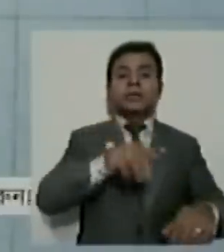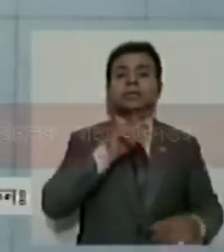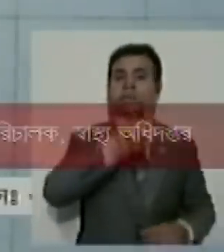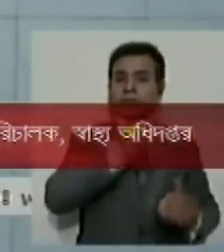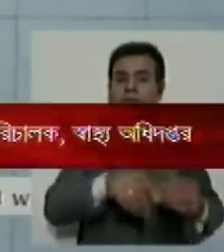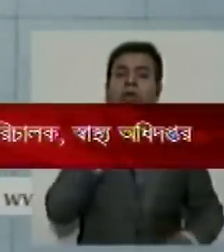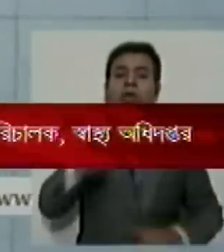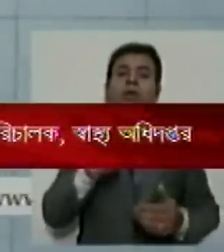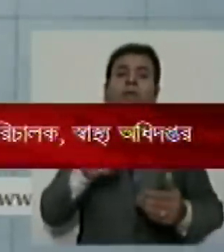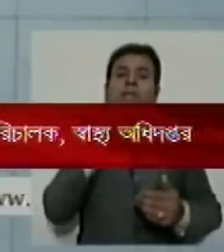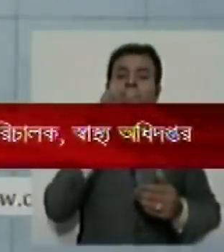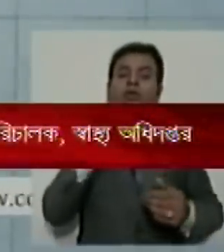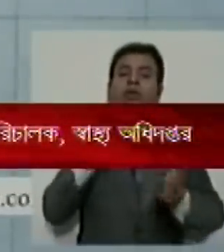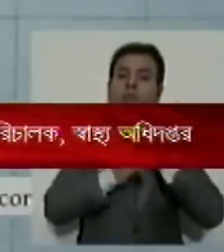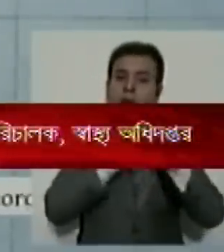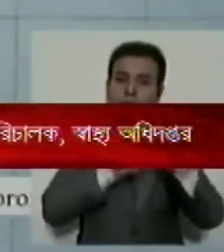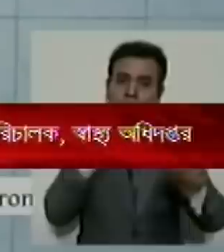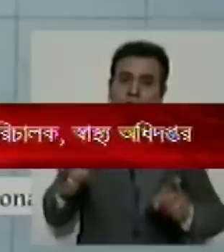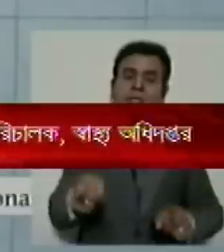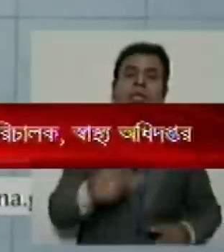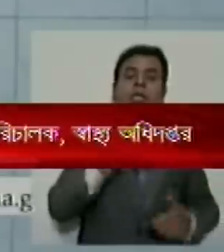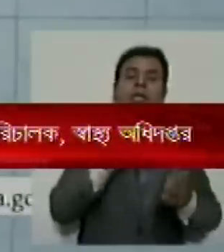60-উর্ধ্ব 3 জন 51 থেকে 60 2 জন